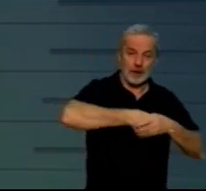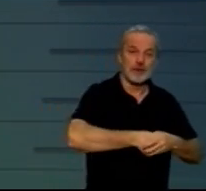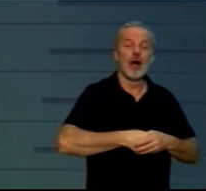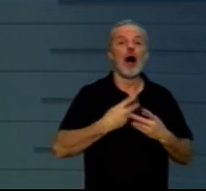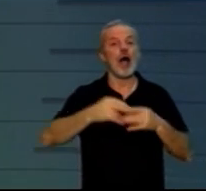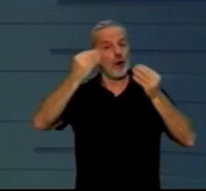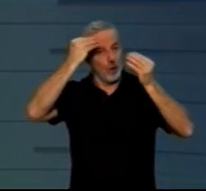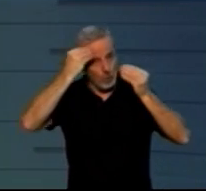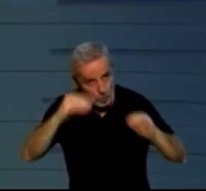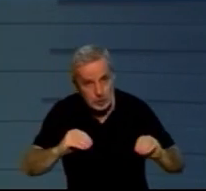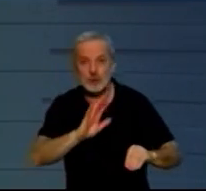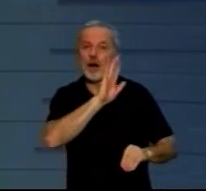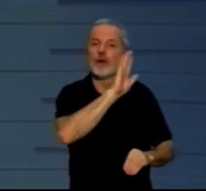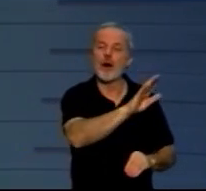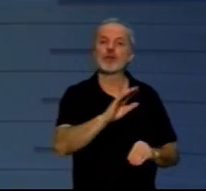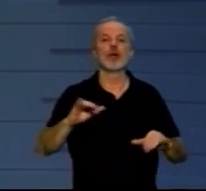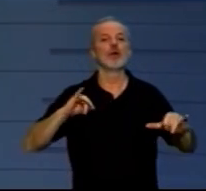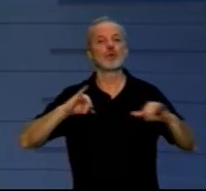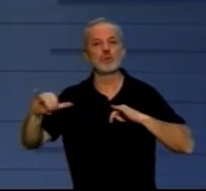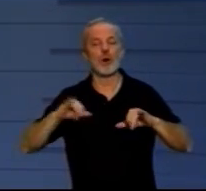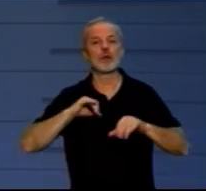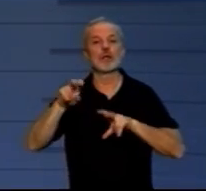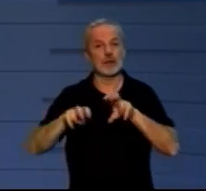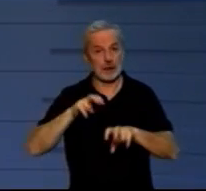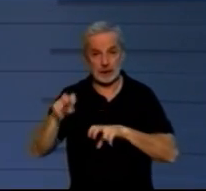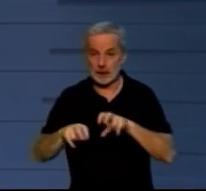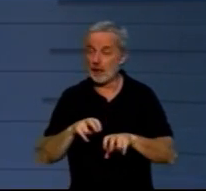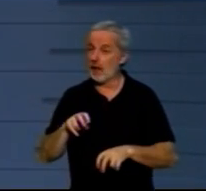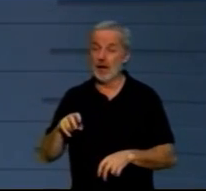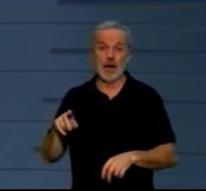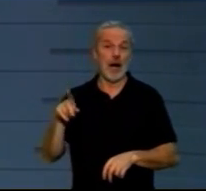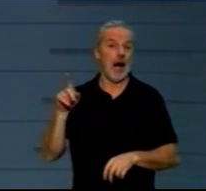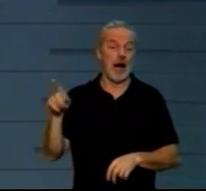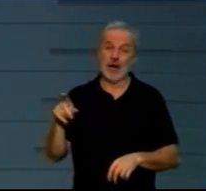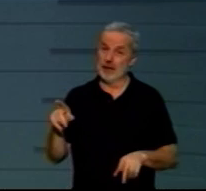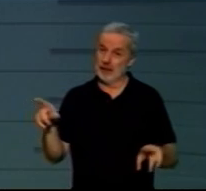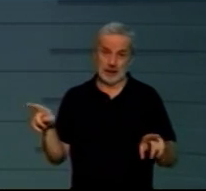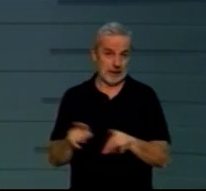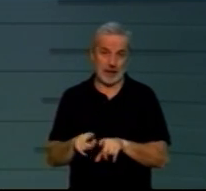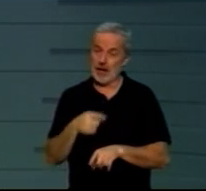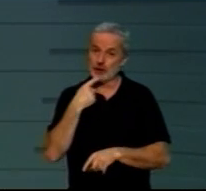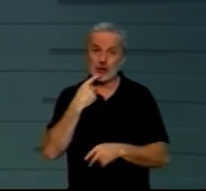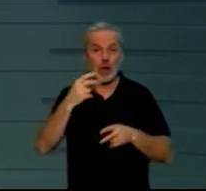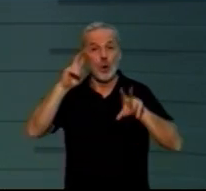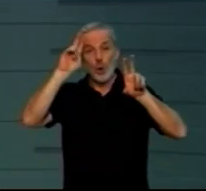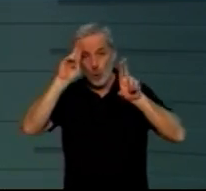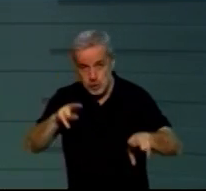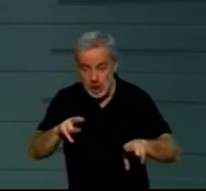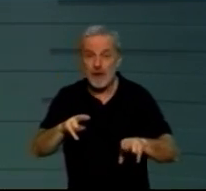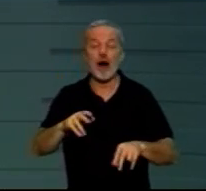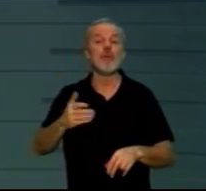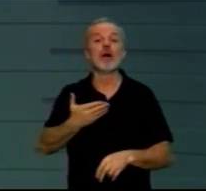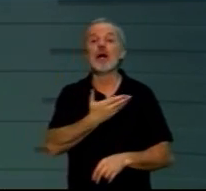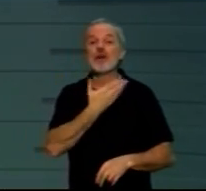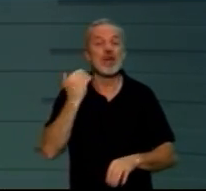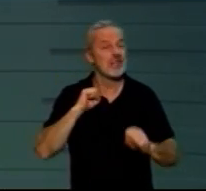cyklistiky, takže byli i rádi a za druhé přesně to, co jste vyřekl, že prostě oceňují, že v těch podmínkách, které